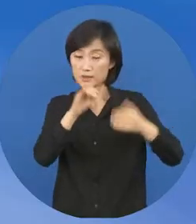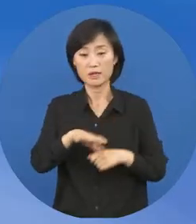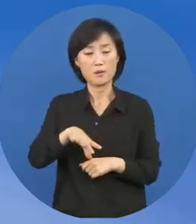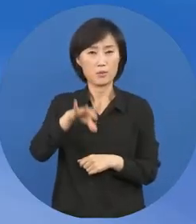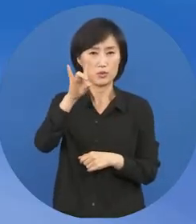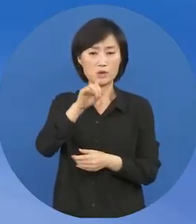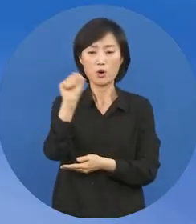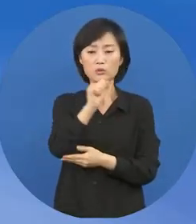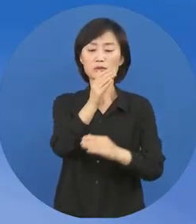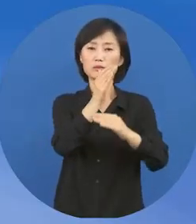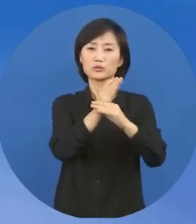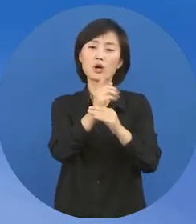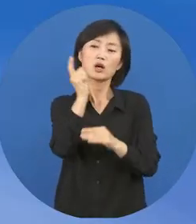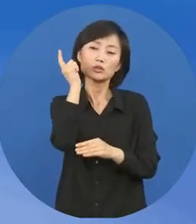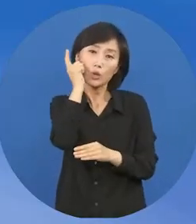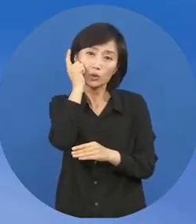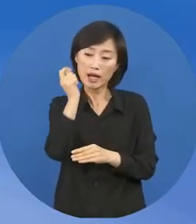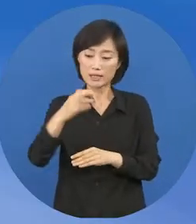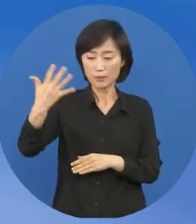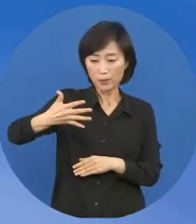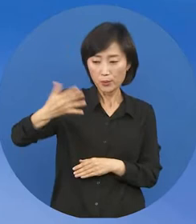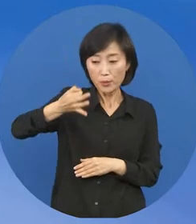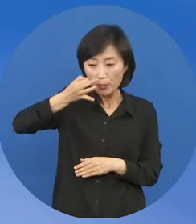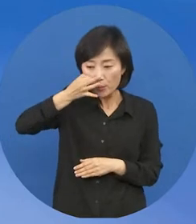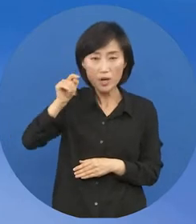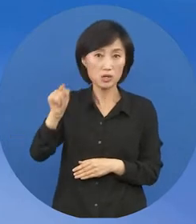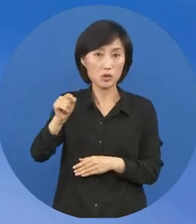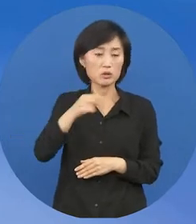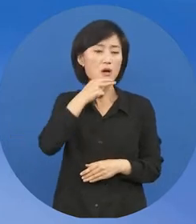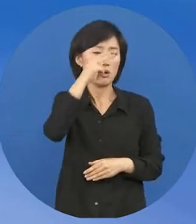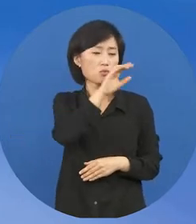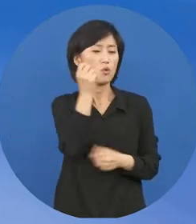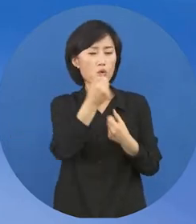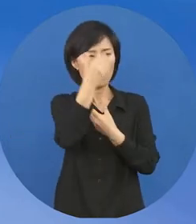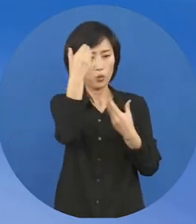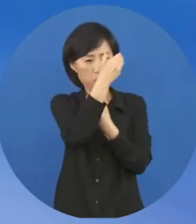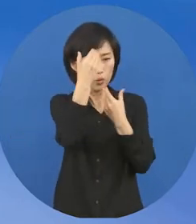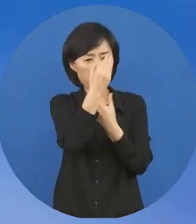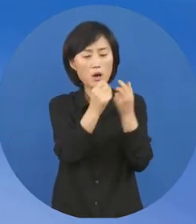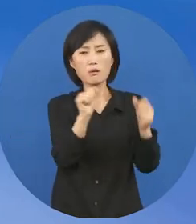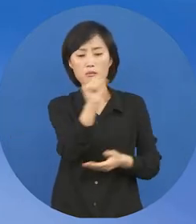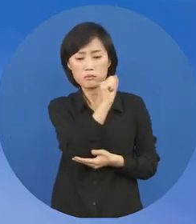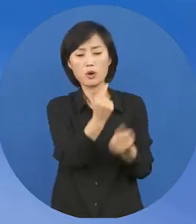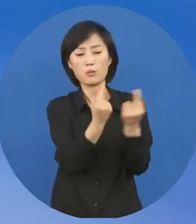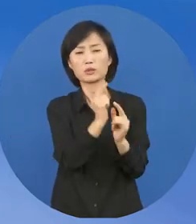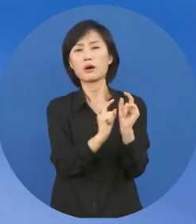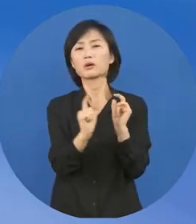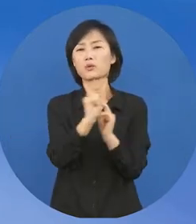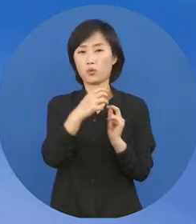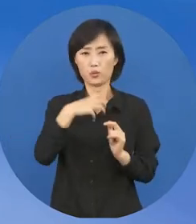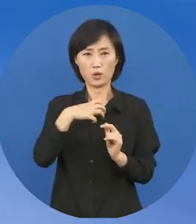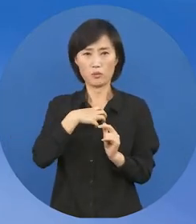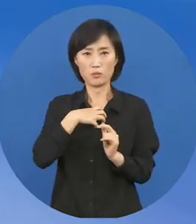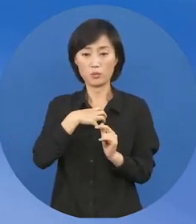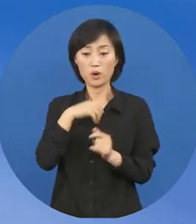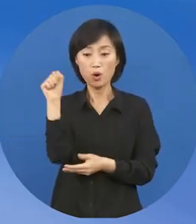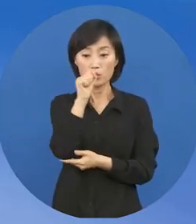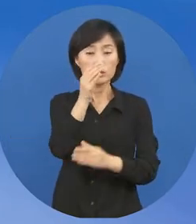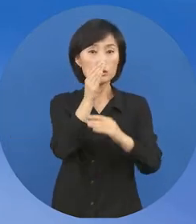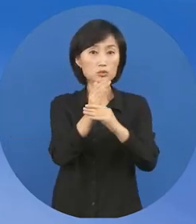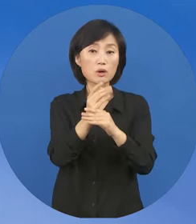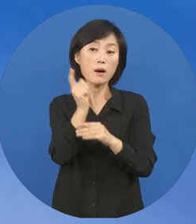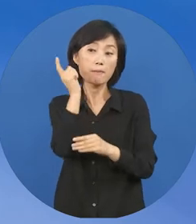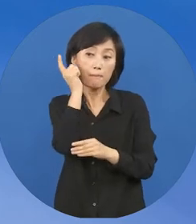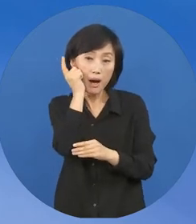운전 중 전화 사용이나 방송 시청은 음주운전 보다 1.5 배 이상 더 위험하기 때문에 운전을 할 때는